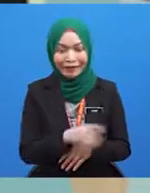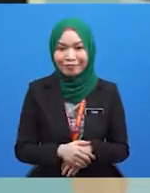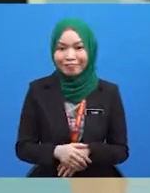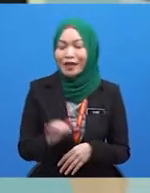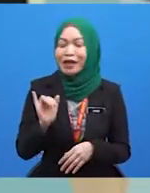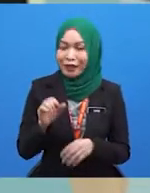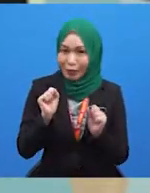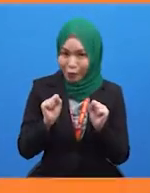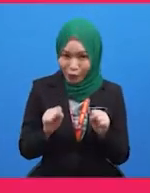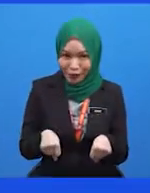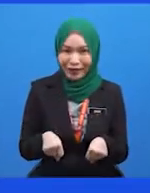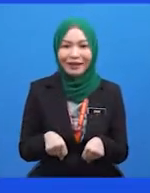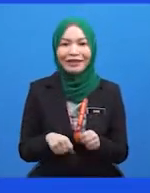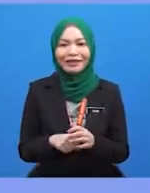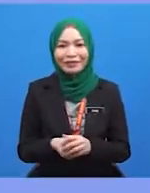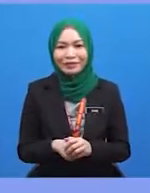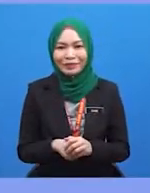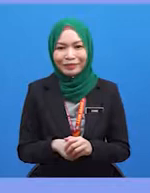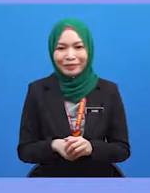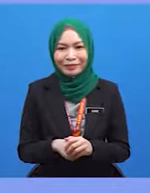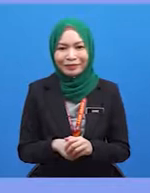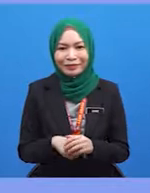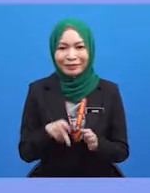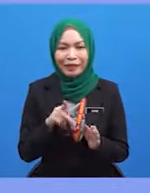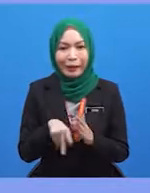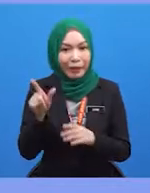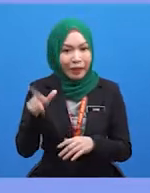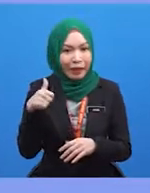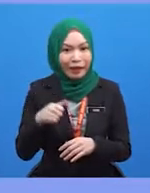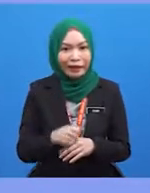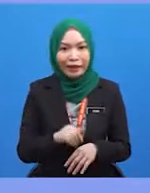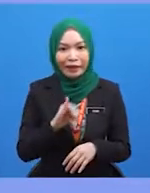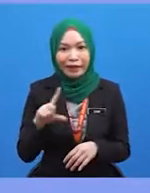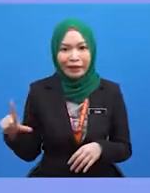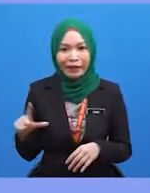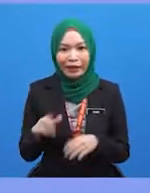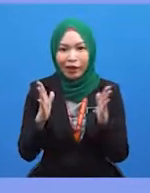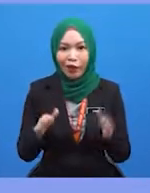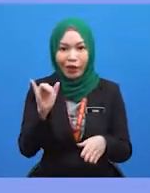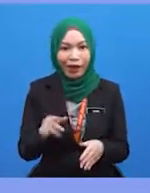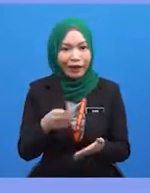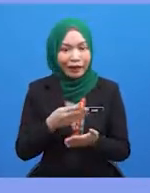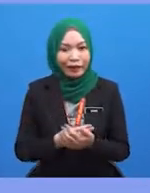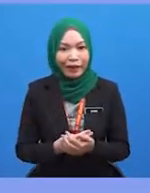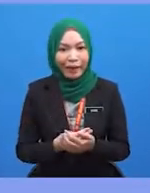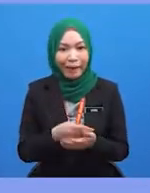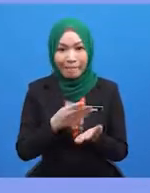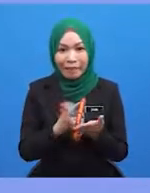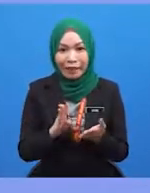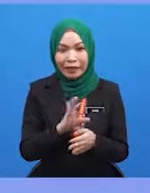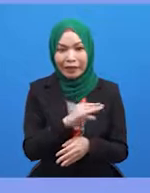Boleh, Cecilia. Pelanggan ialah pihak yang membeli atau menggunakan keluaran